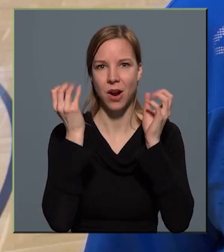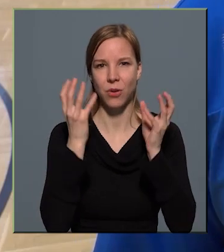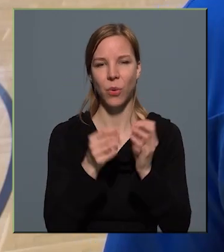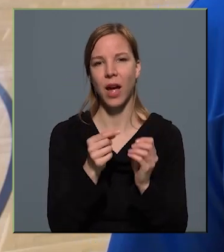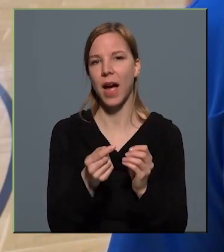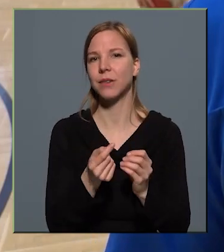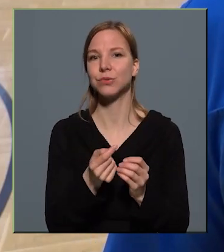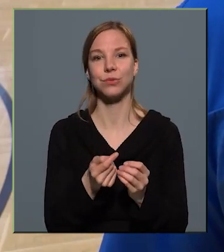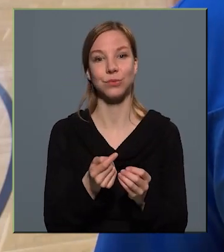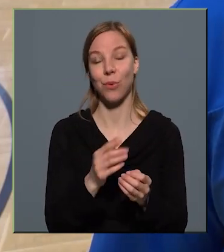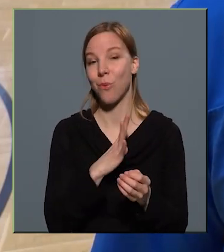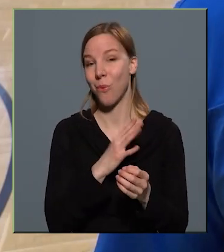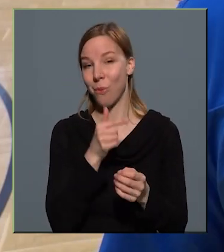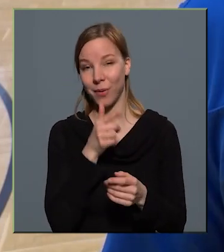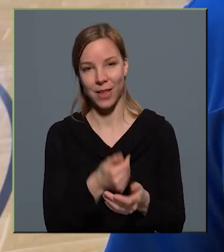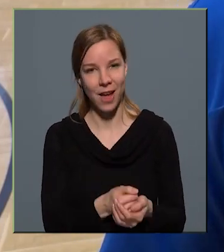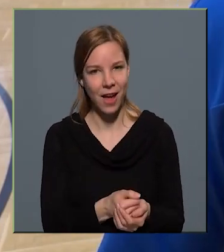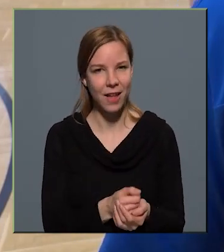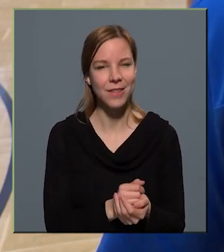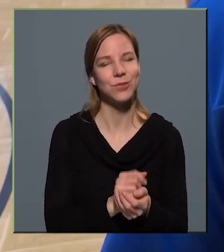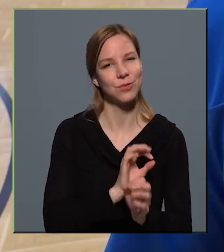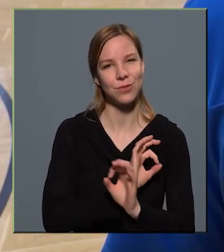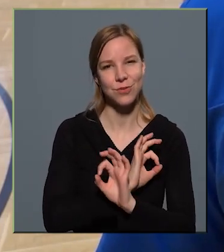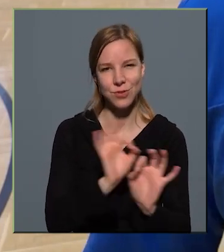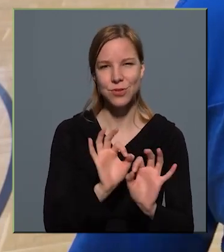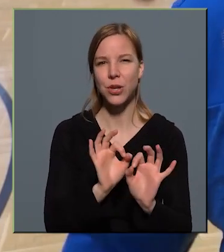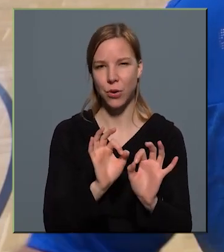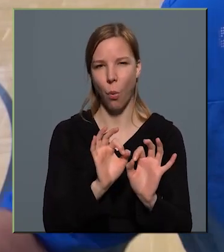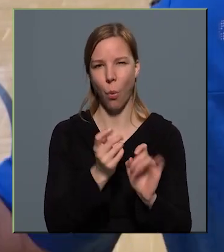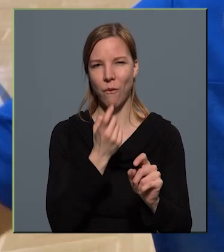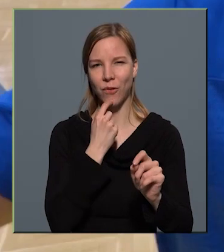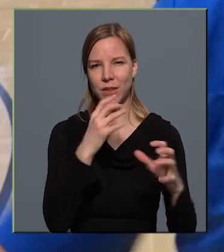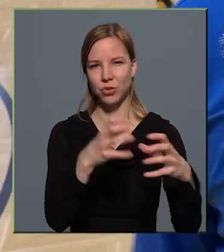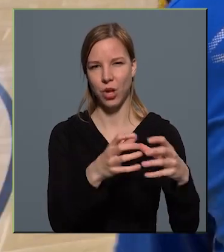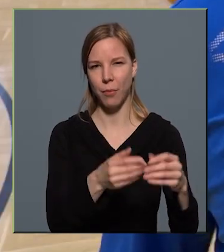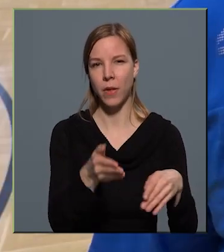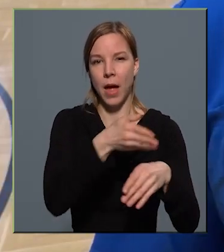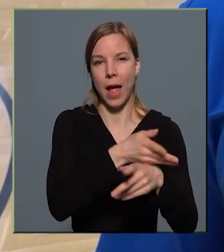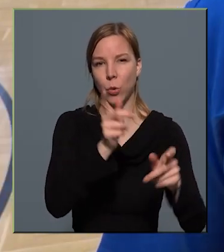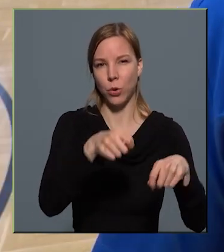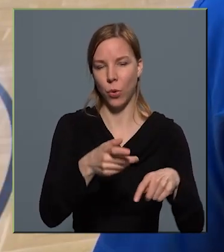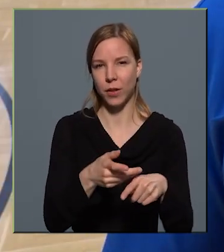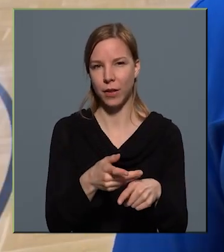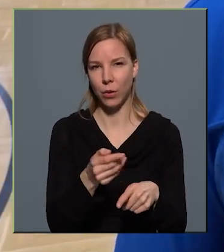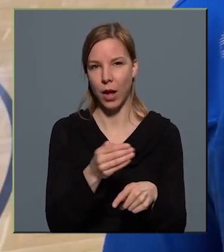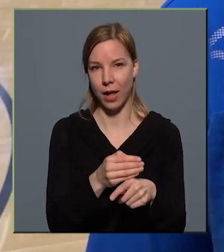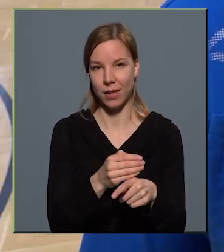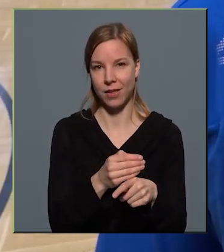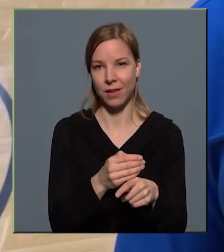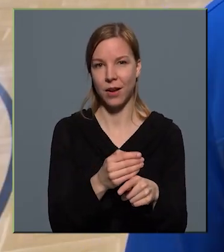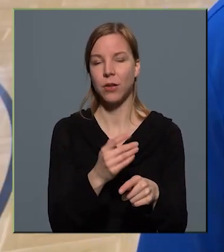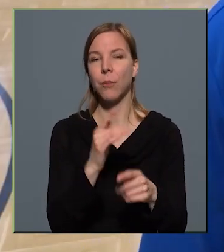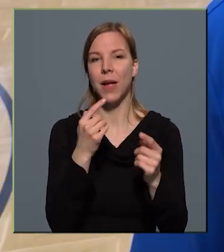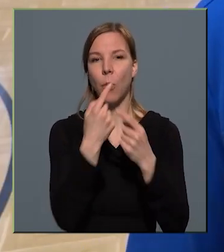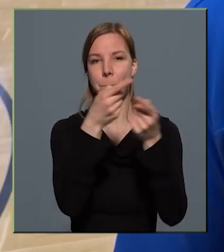mondom, mi lesz ebből, és egy nagyon jó formában lévő finn csapat, akik az elődöntő előtt ugye megverték meg például